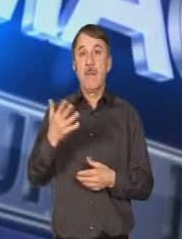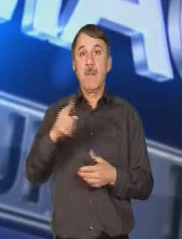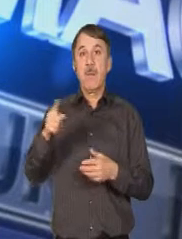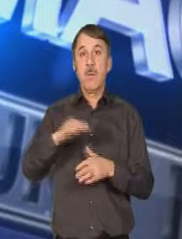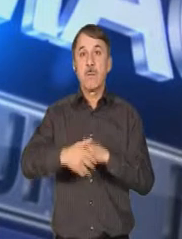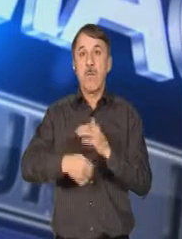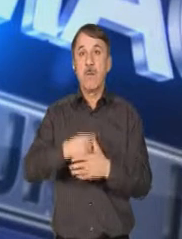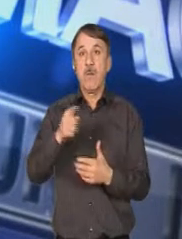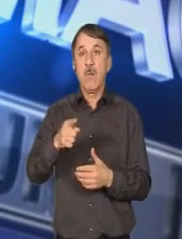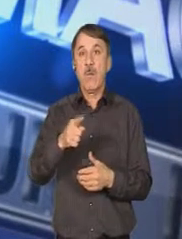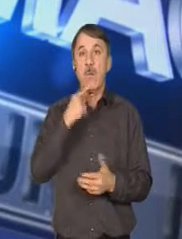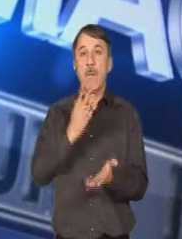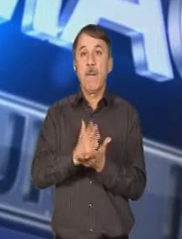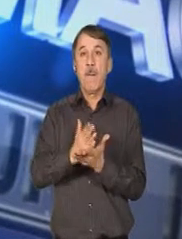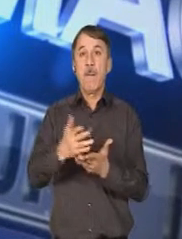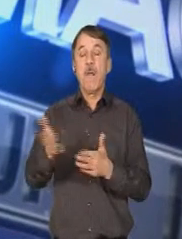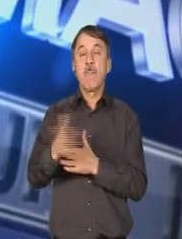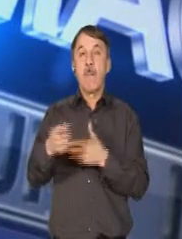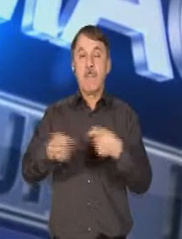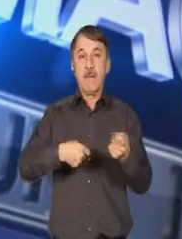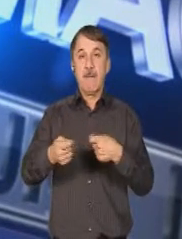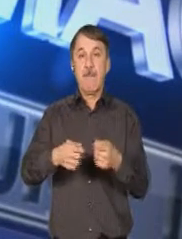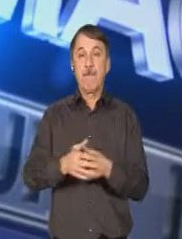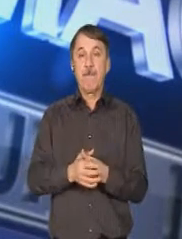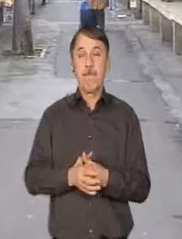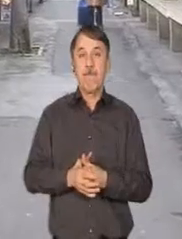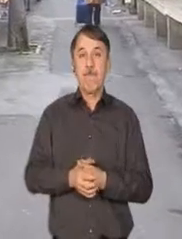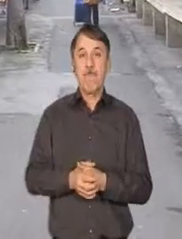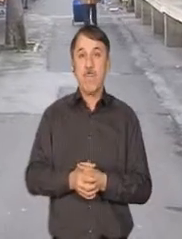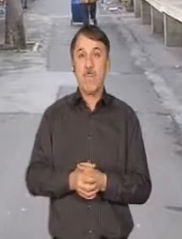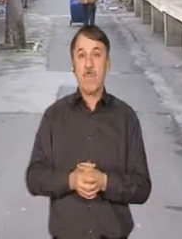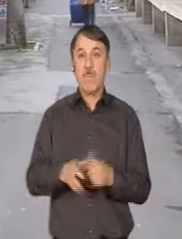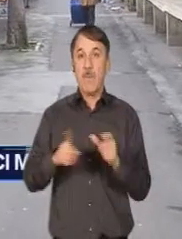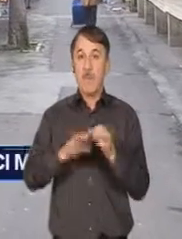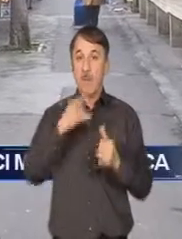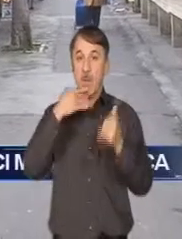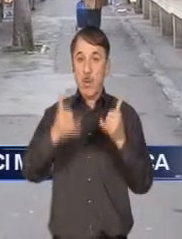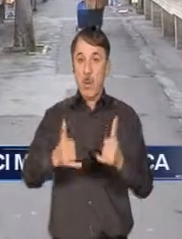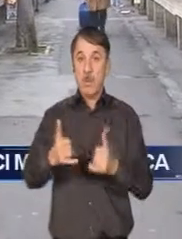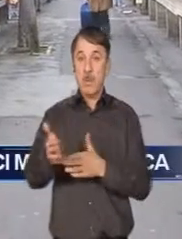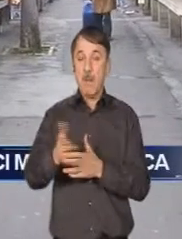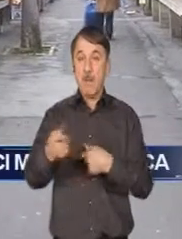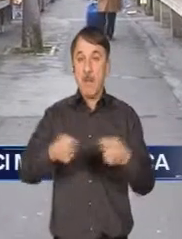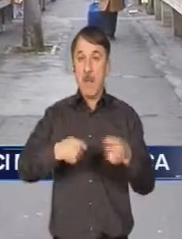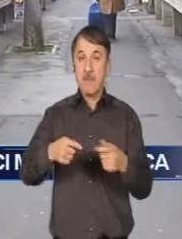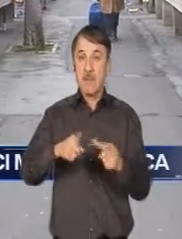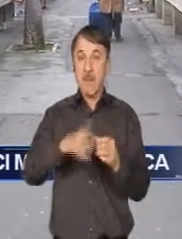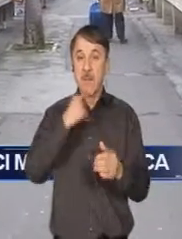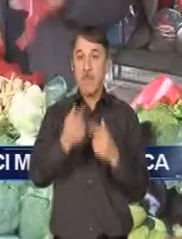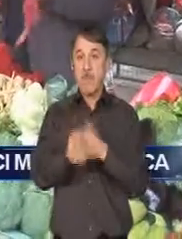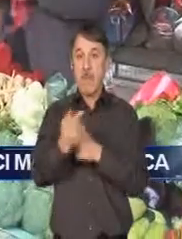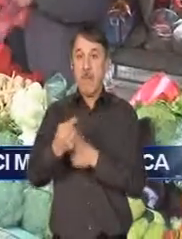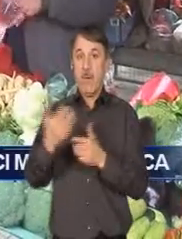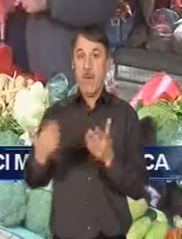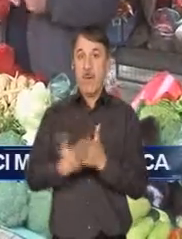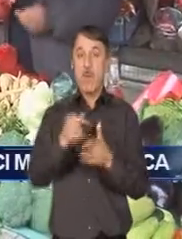kupci zadovoljni ponudom, obišli smo riblju pijacu. Na ponudu voća i povrća na pijacama ne žale